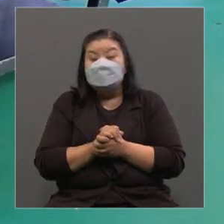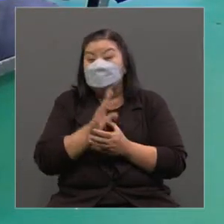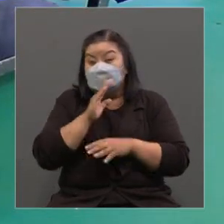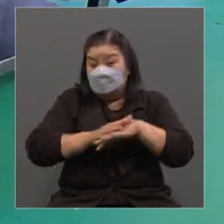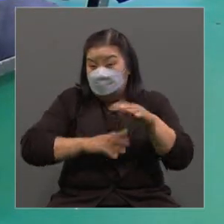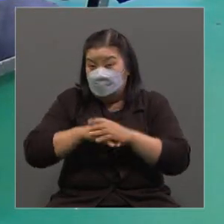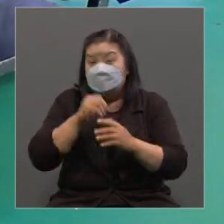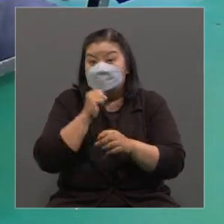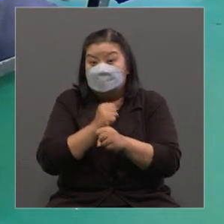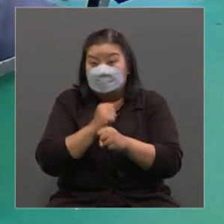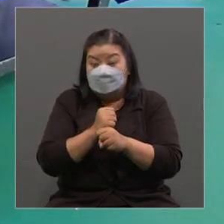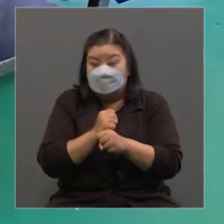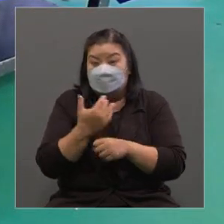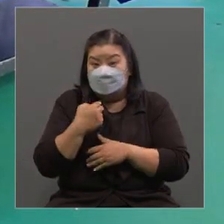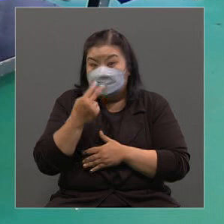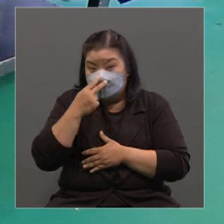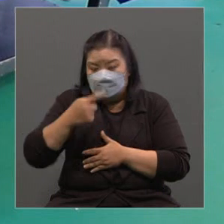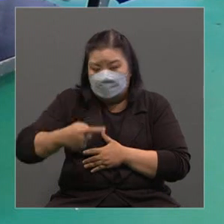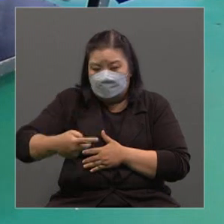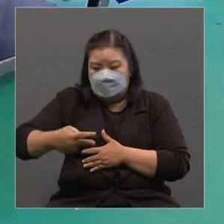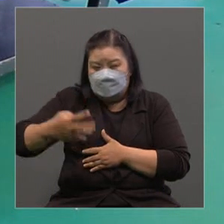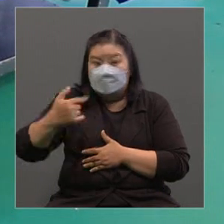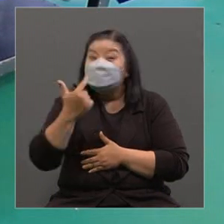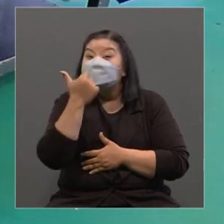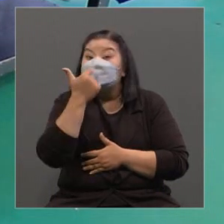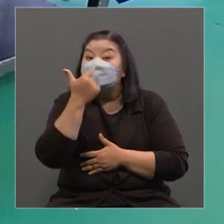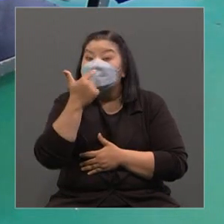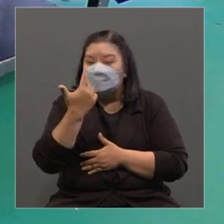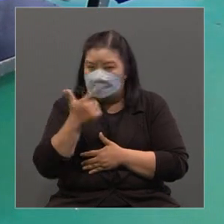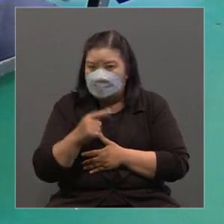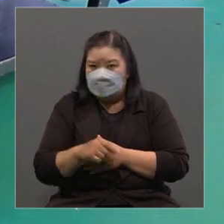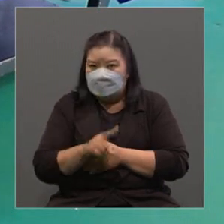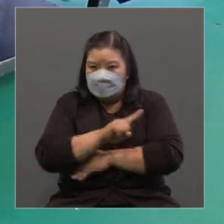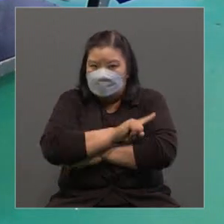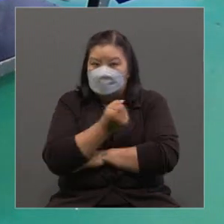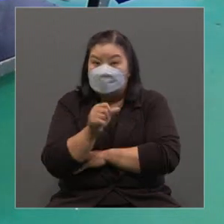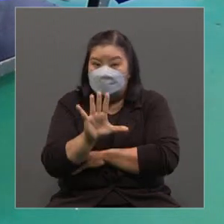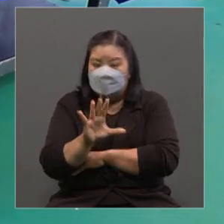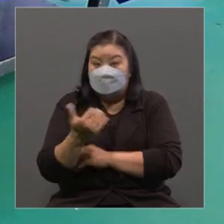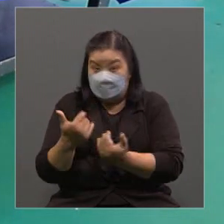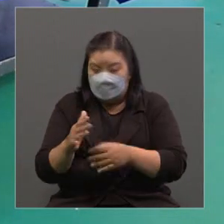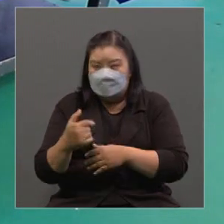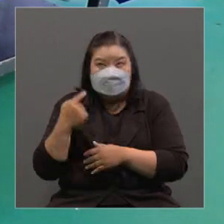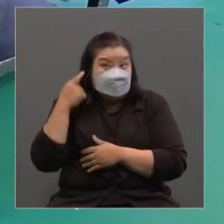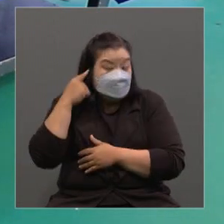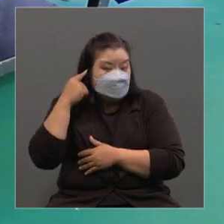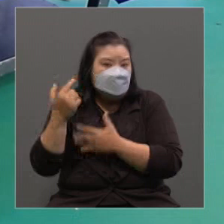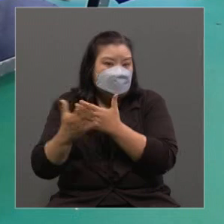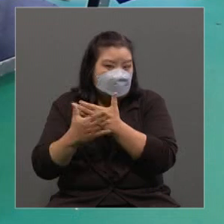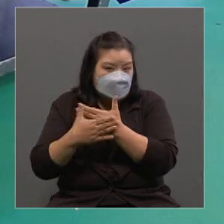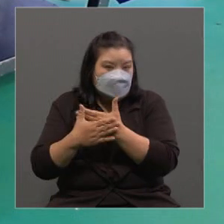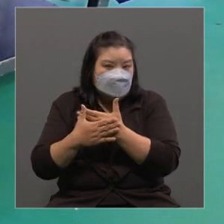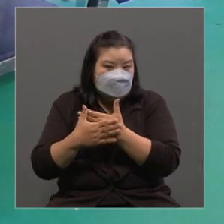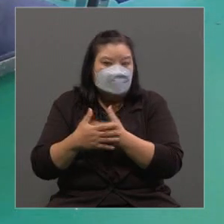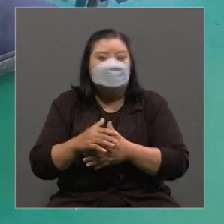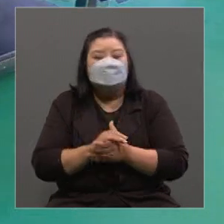ครับเราก็ไฟตัวนี้ก็จะแสดงขึ้นครับเมื่อครบเวลาในการอบ15วันนะครับไฟเสียงสัญญาณมันก็จะแจ้งเตือนขึ้น